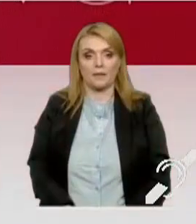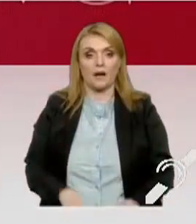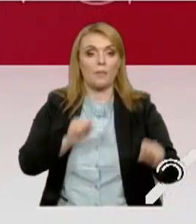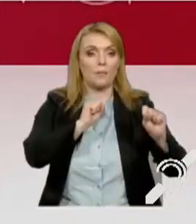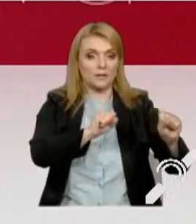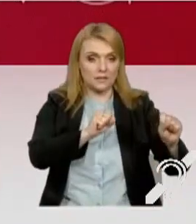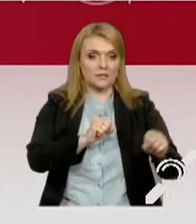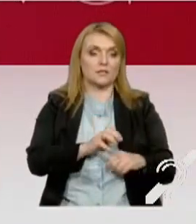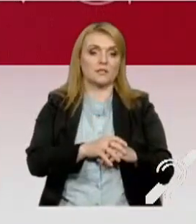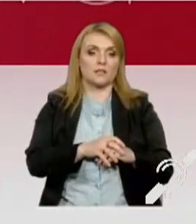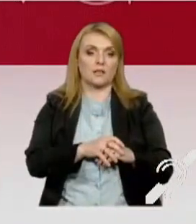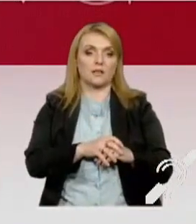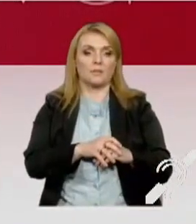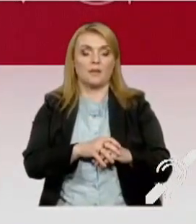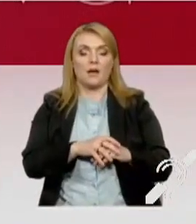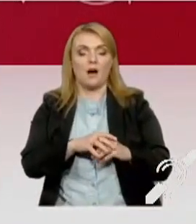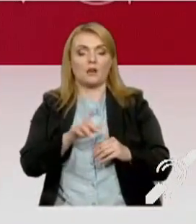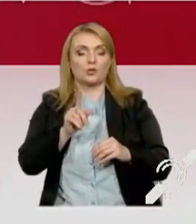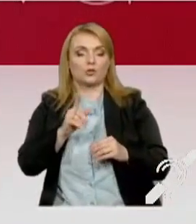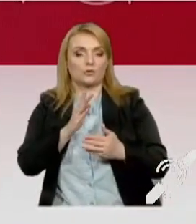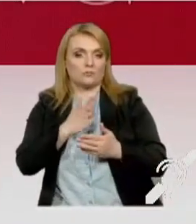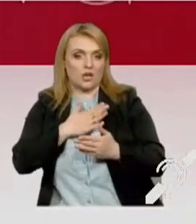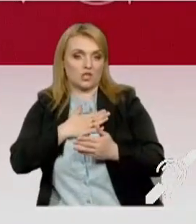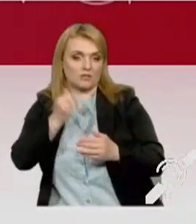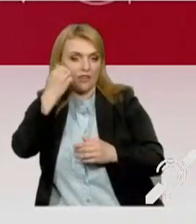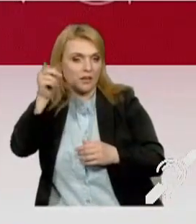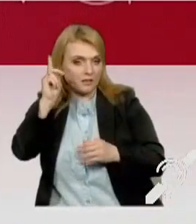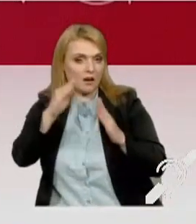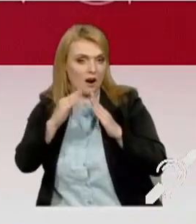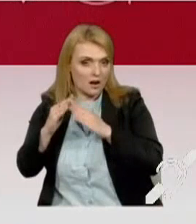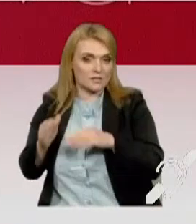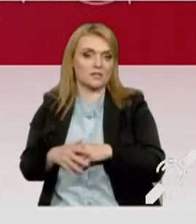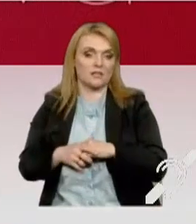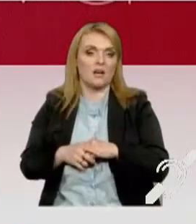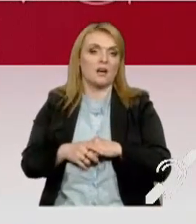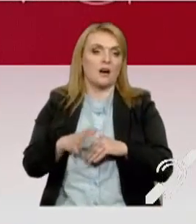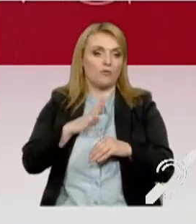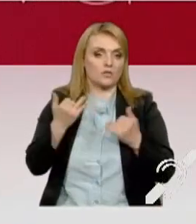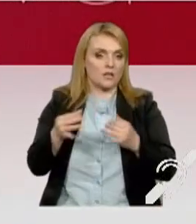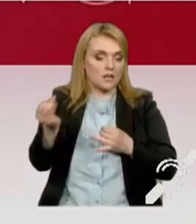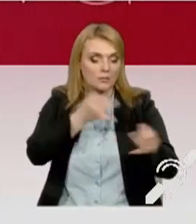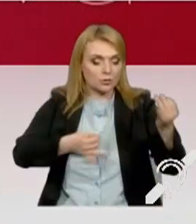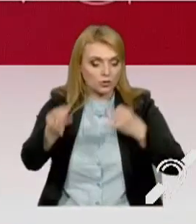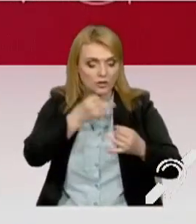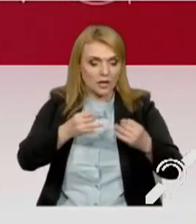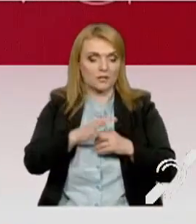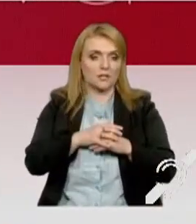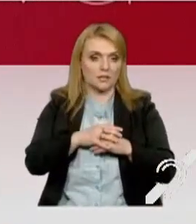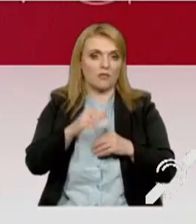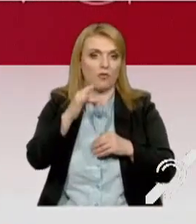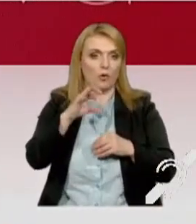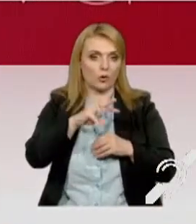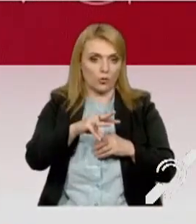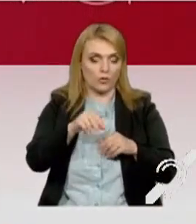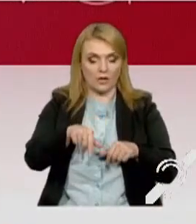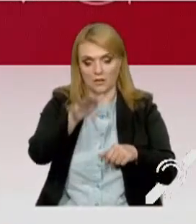Legea patrimoniului mobil și legile ce reglementează acest domeniu au fost puse în discuție la un forum organizat la Chișinău. Au